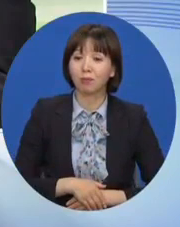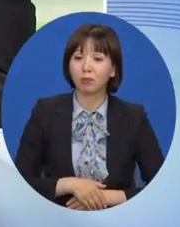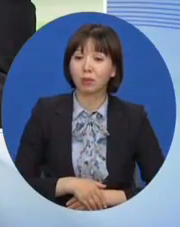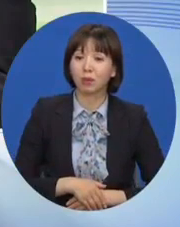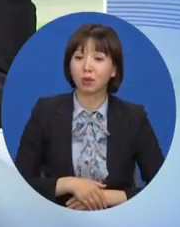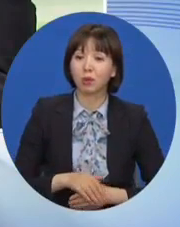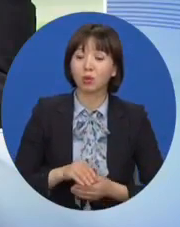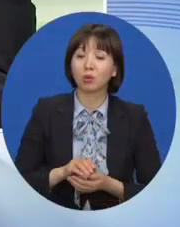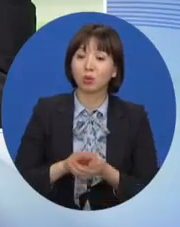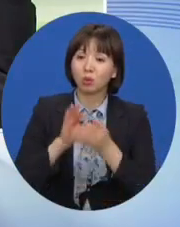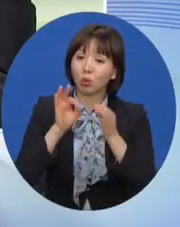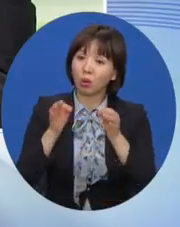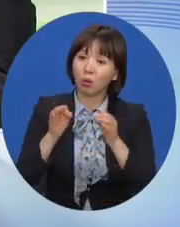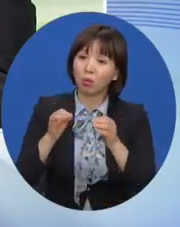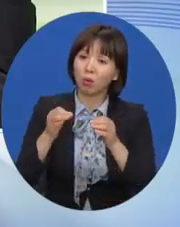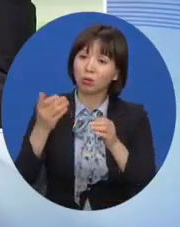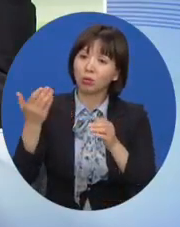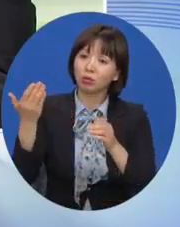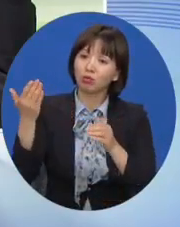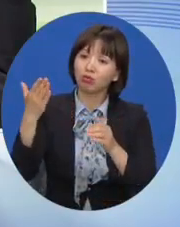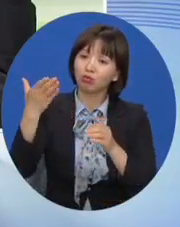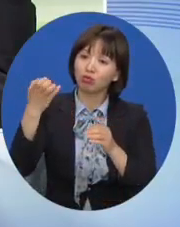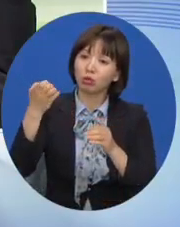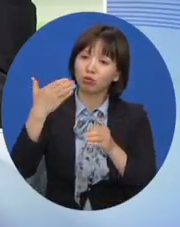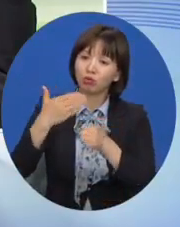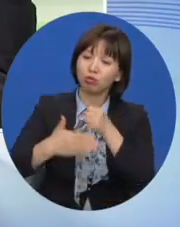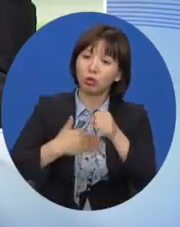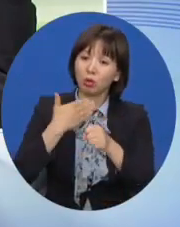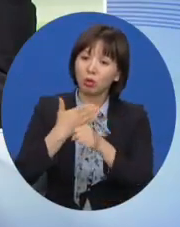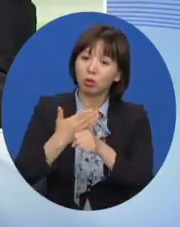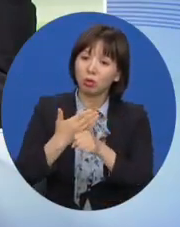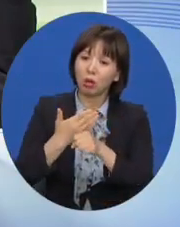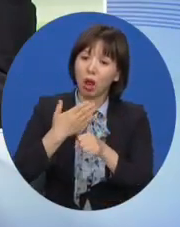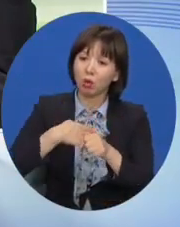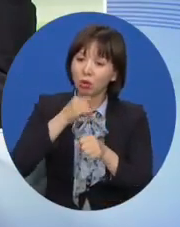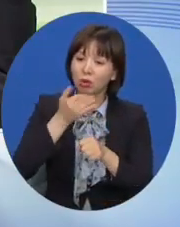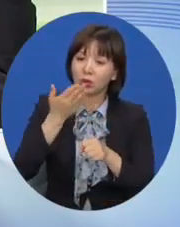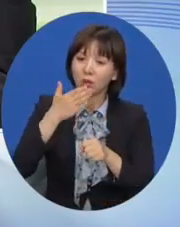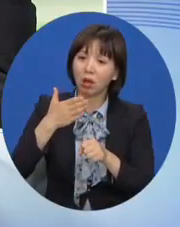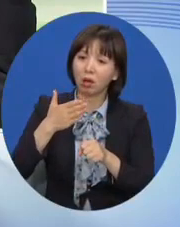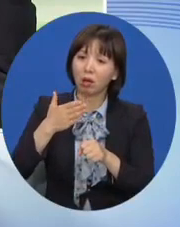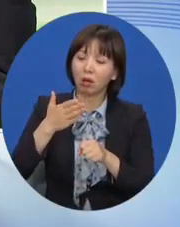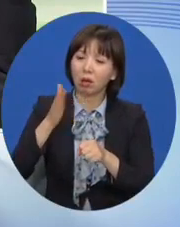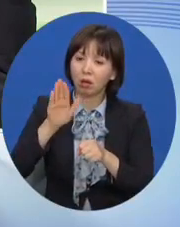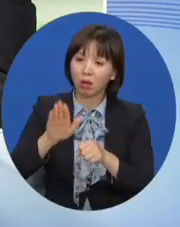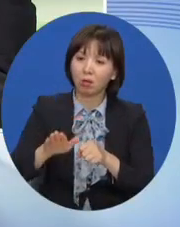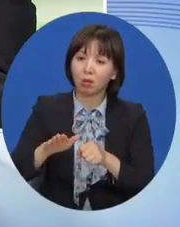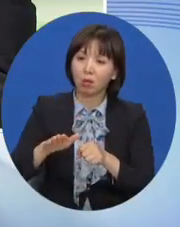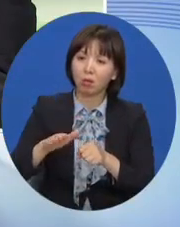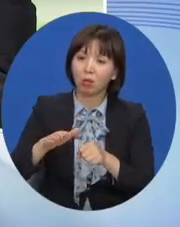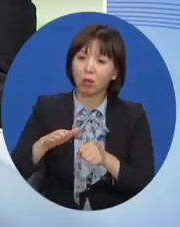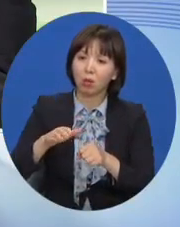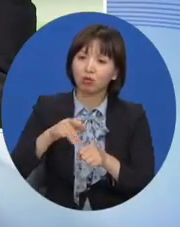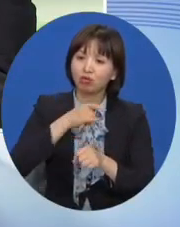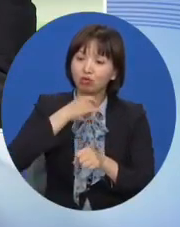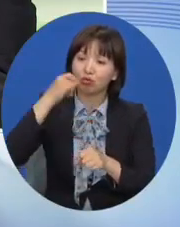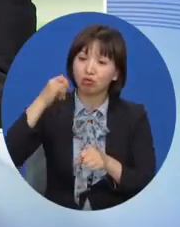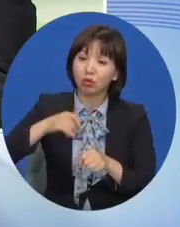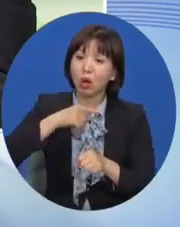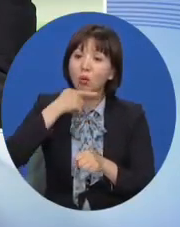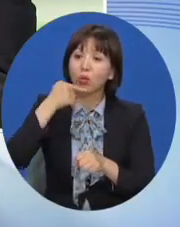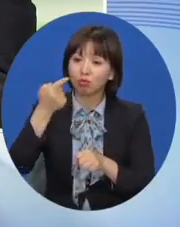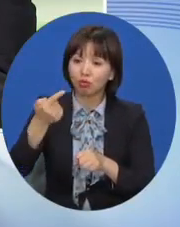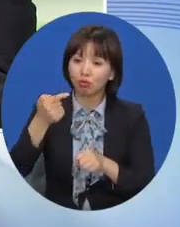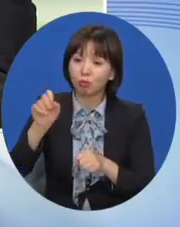연도는 뭐 아마 99년도로 제가 알고 있습니다만 중국산 군납고추를 비리 사건에 대해서 박모라는 그 직원이